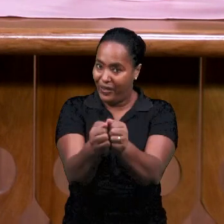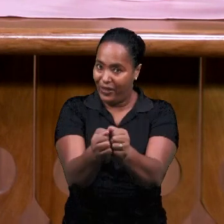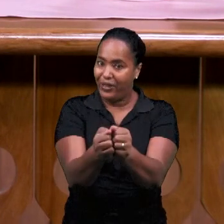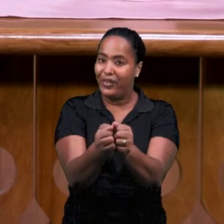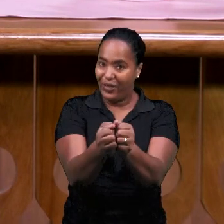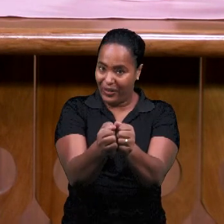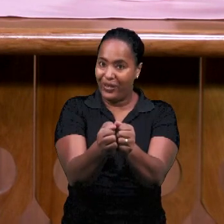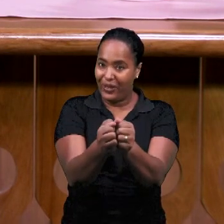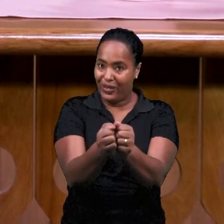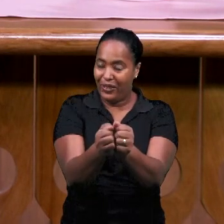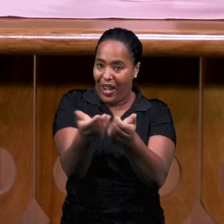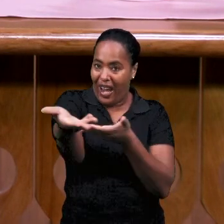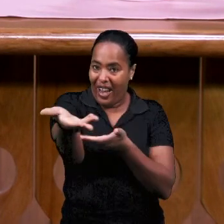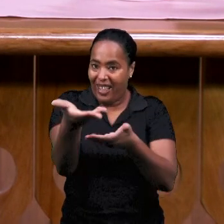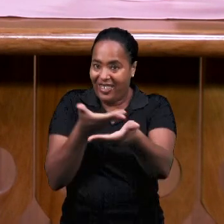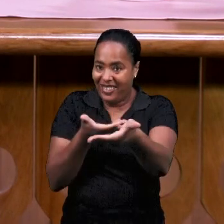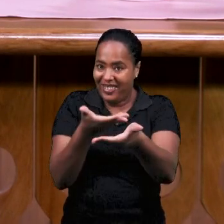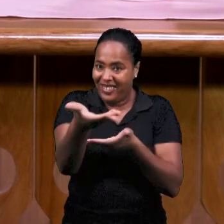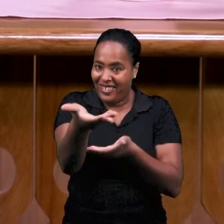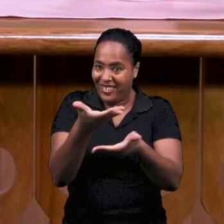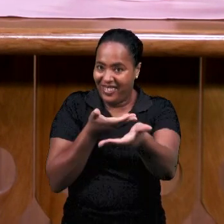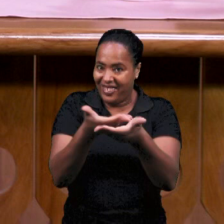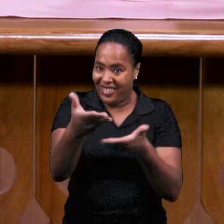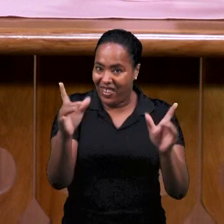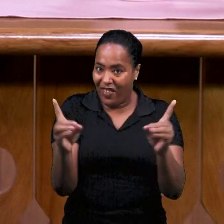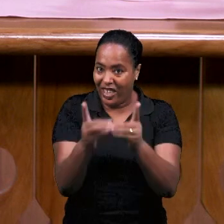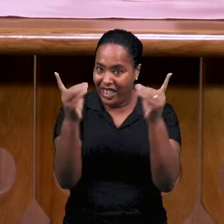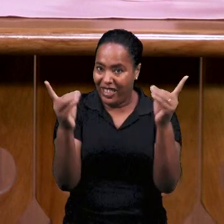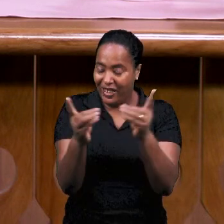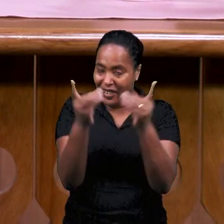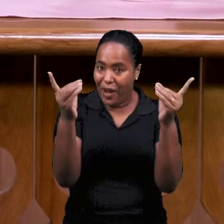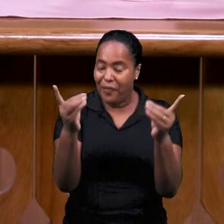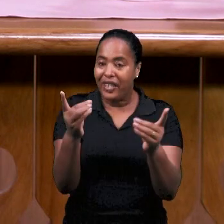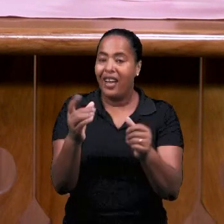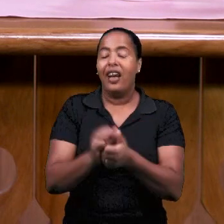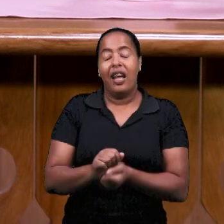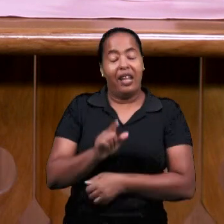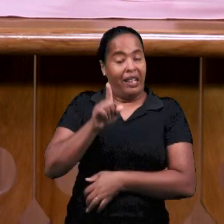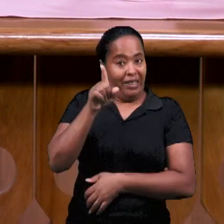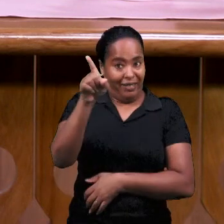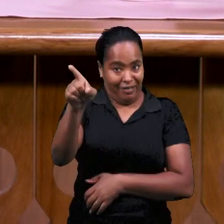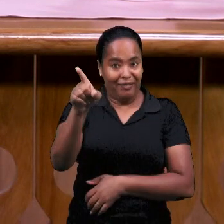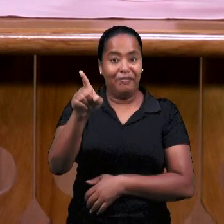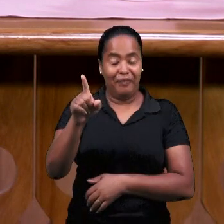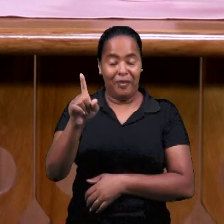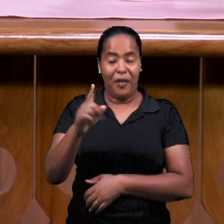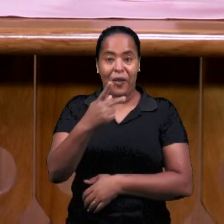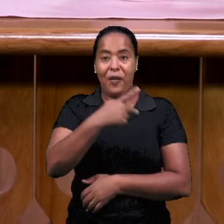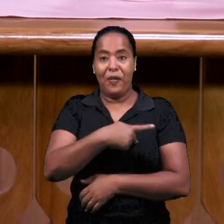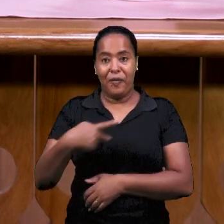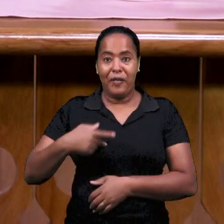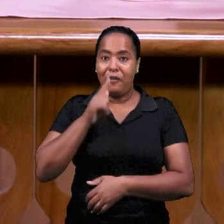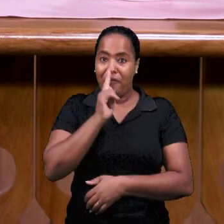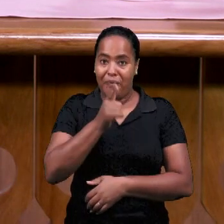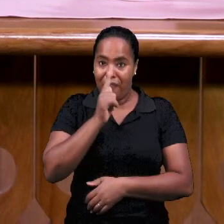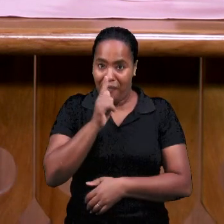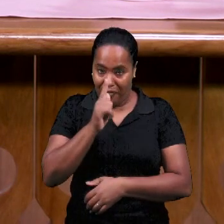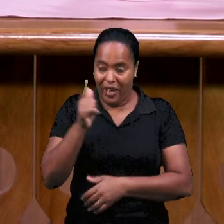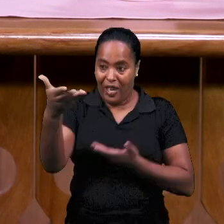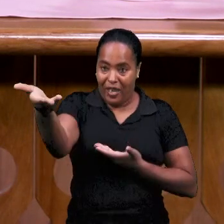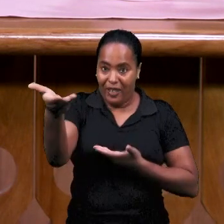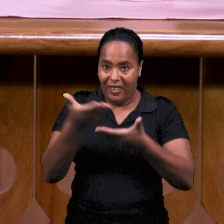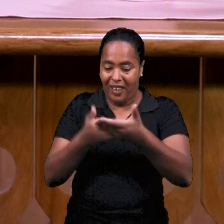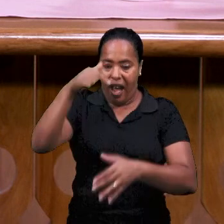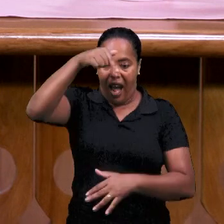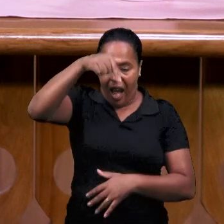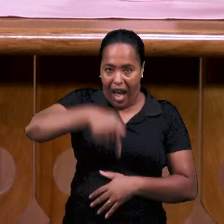ensemble dans cette notre interaction aujourd'hui, cette dynamique où il va avoir sa participation et nous